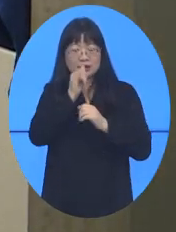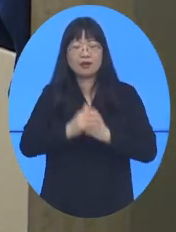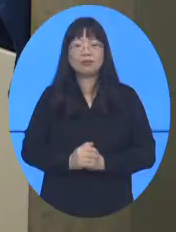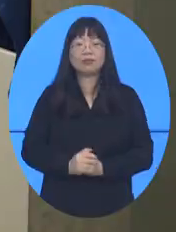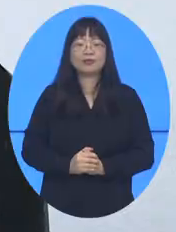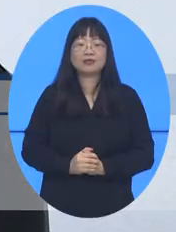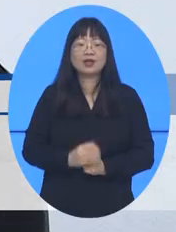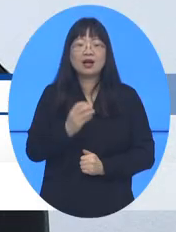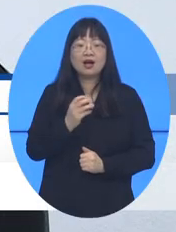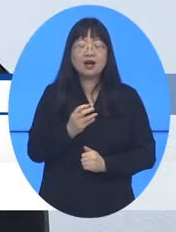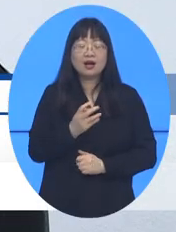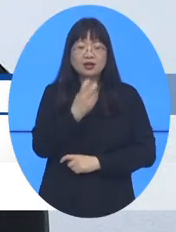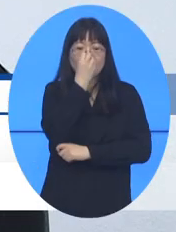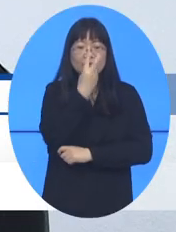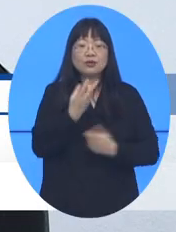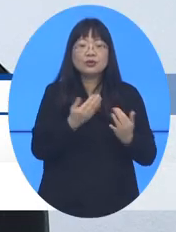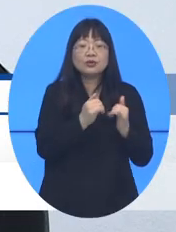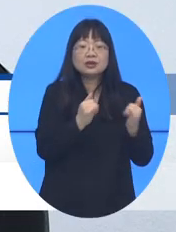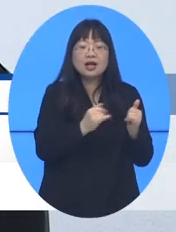자체가